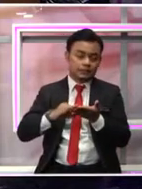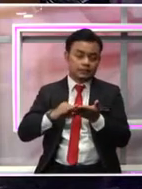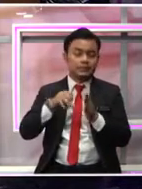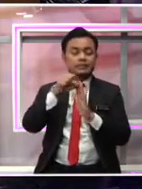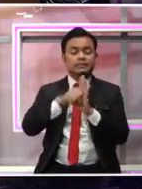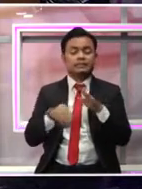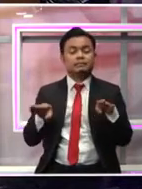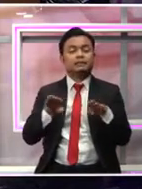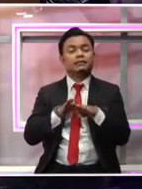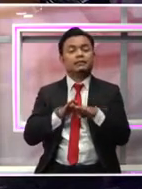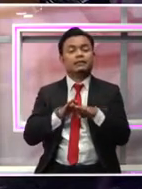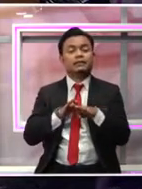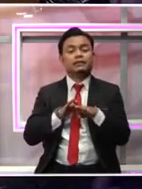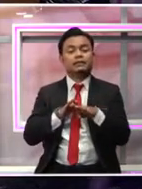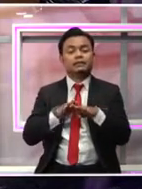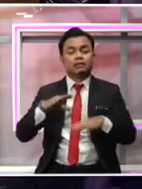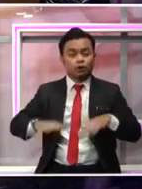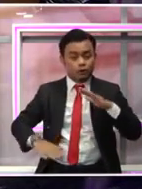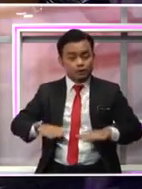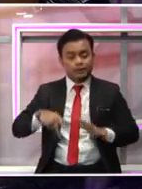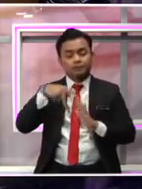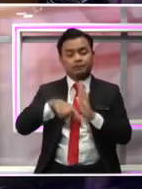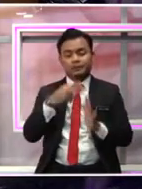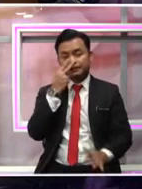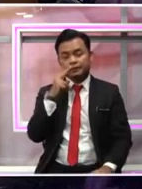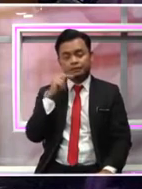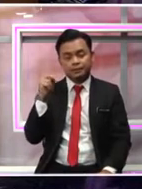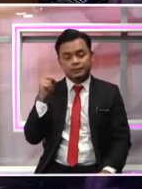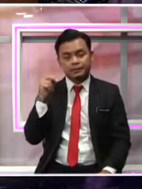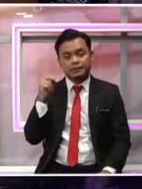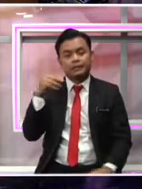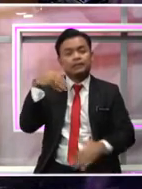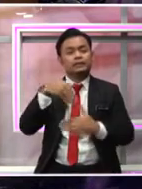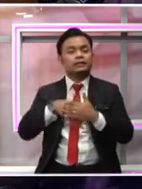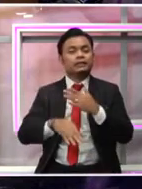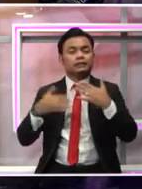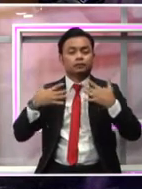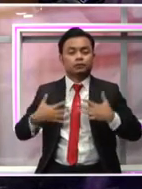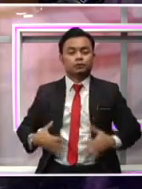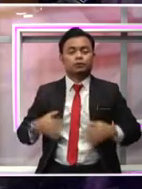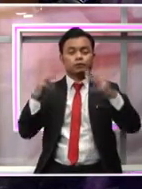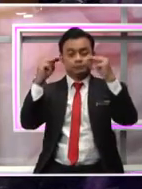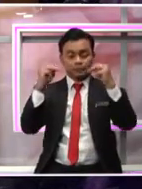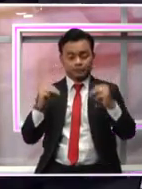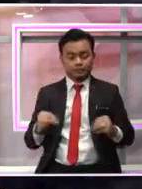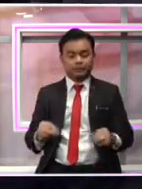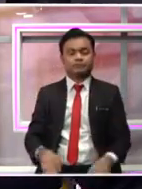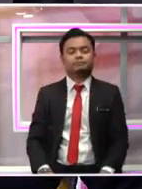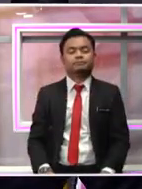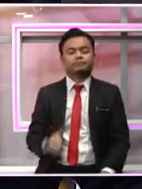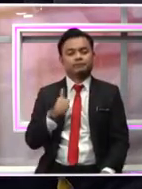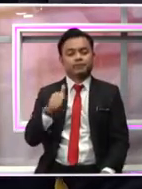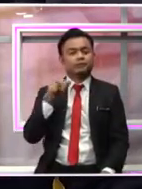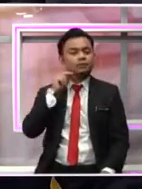tubuh manusia oke bagus izak tepat informasi yang betul nampaknya ajak yang